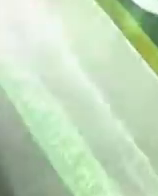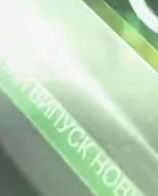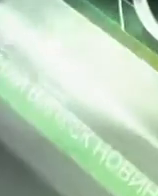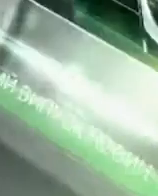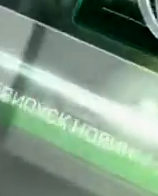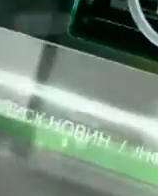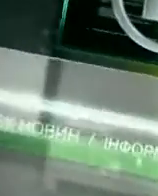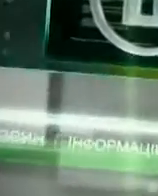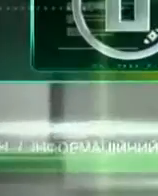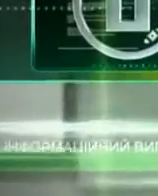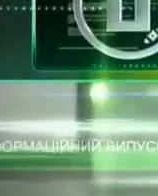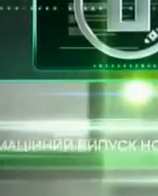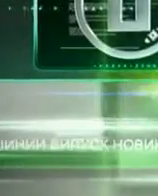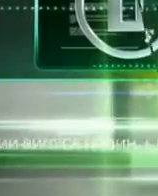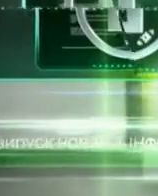Музика